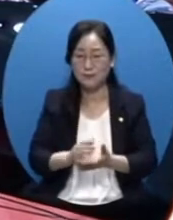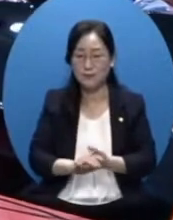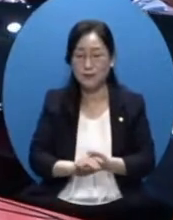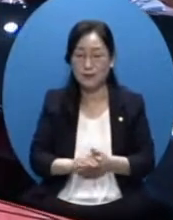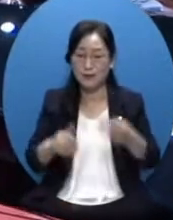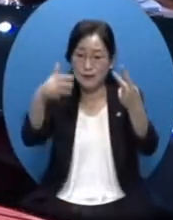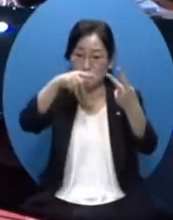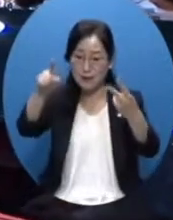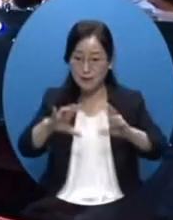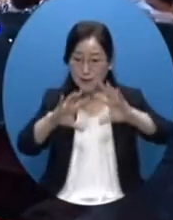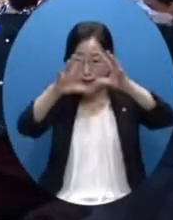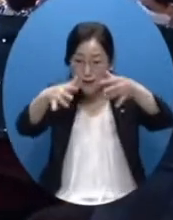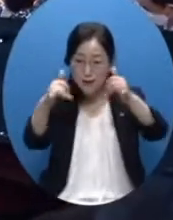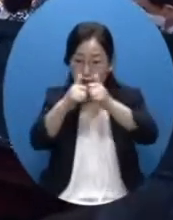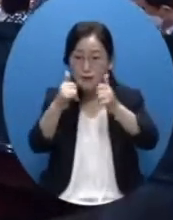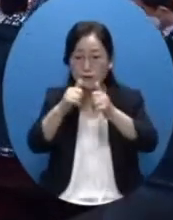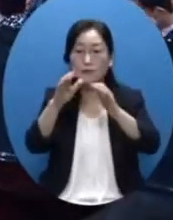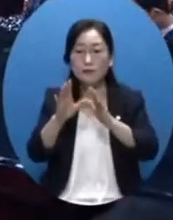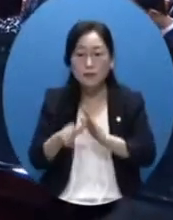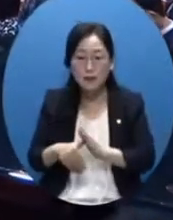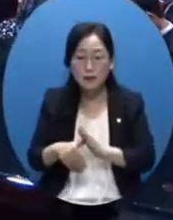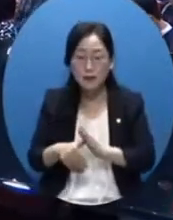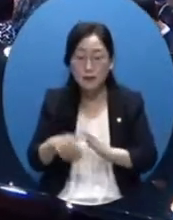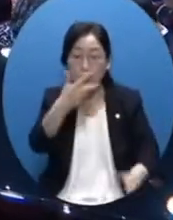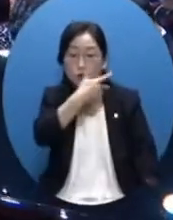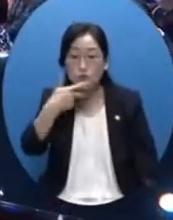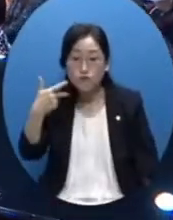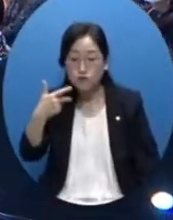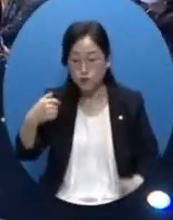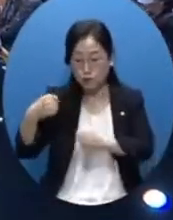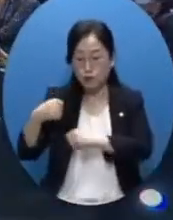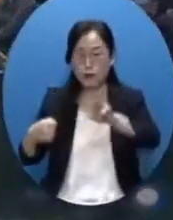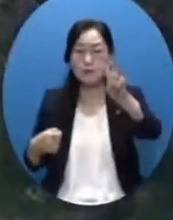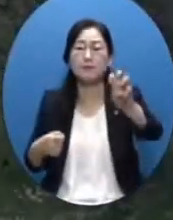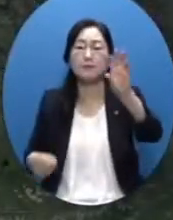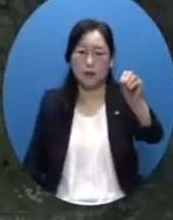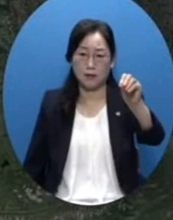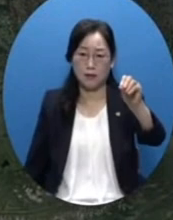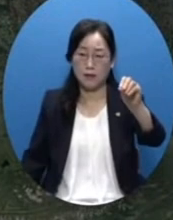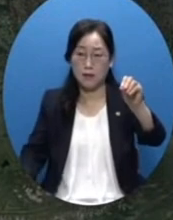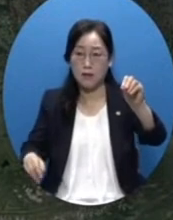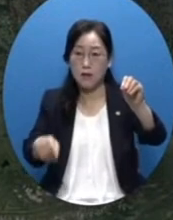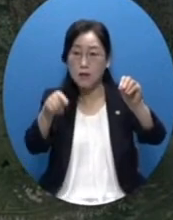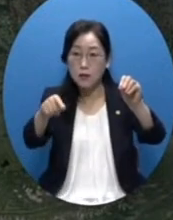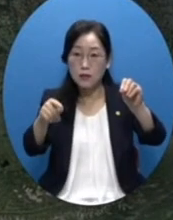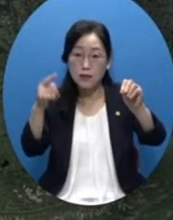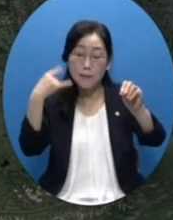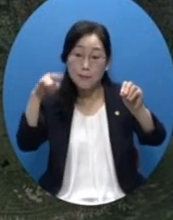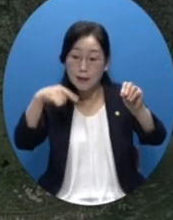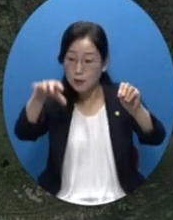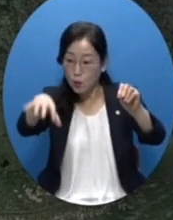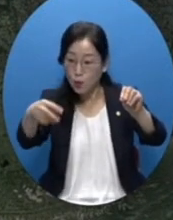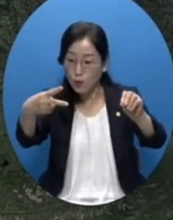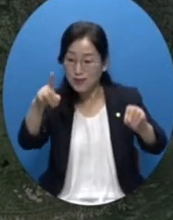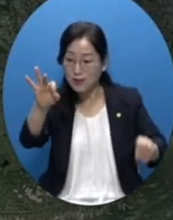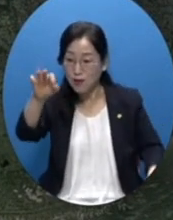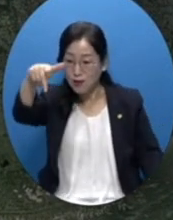제 2차 세계대전 때 영국군 30만의 덩크 루트 덩커 루그 해 내가 쳤습니다